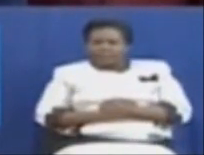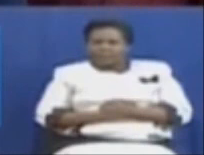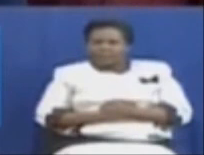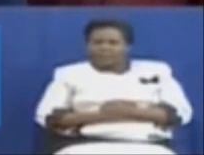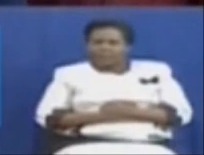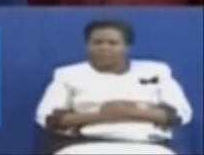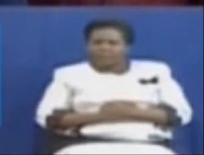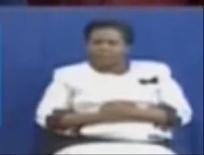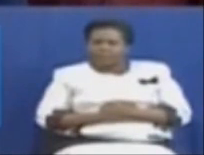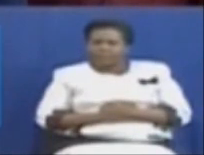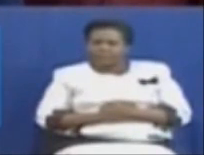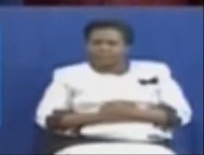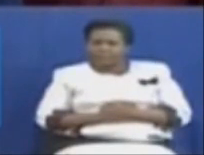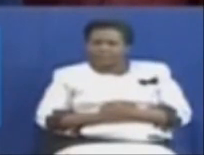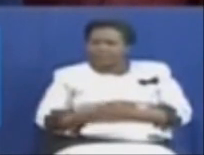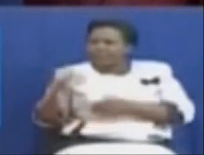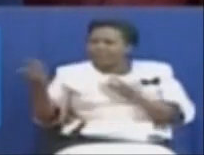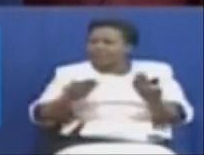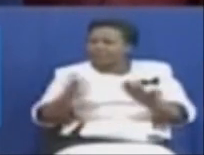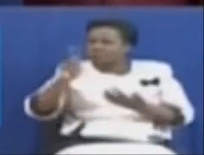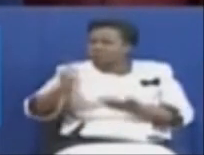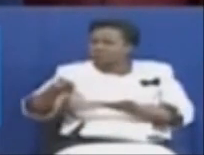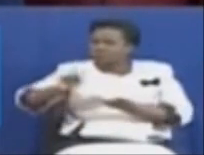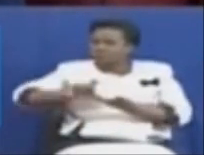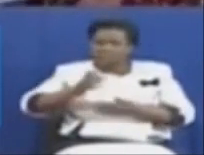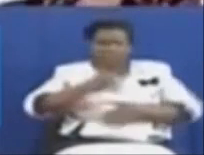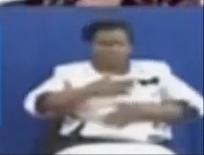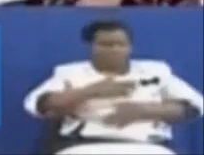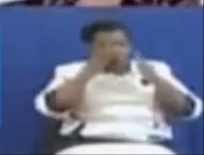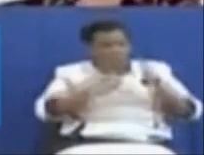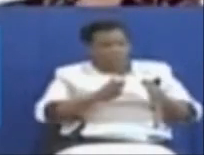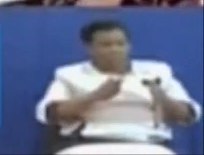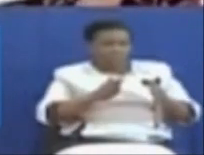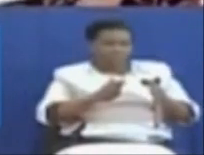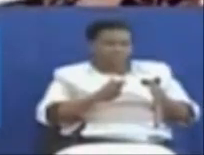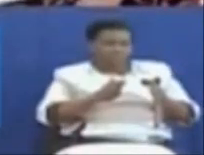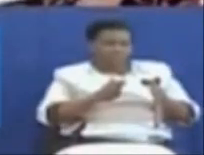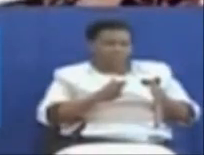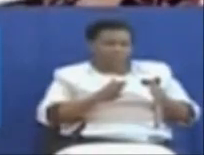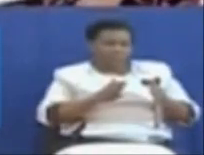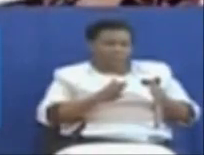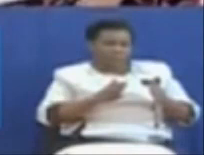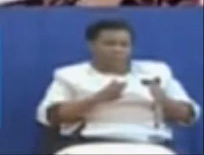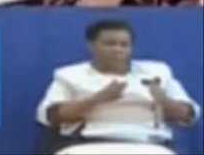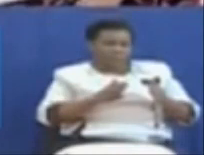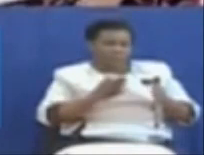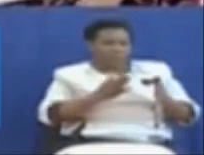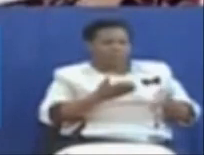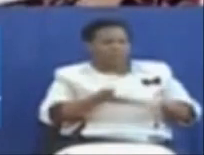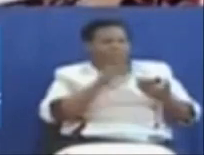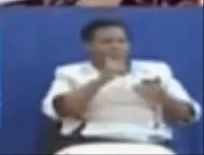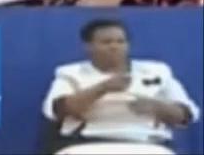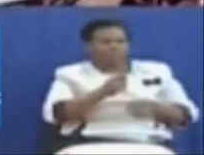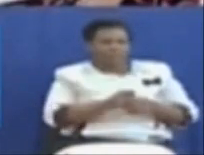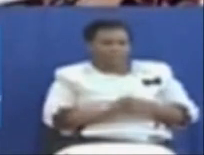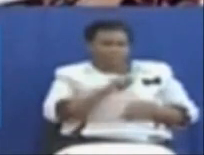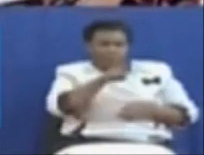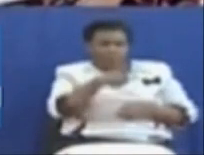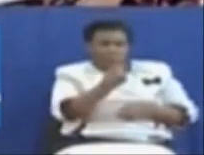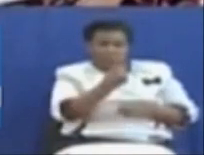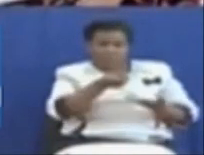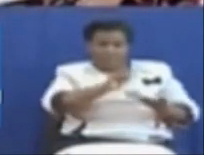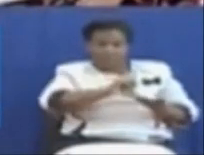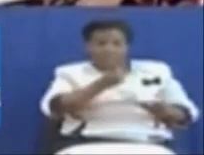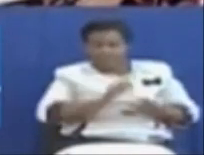uwezo wa kutafuta masoko ya mazao ya wakulima ya ndani na nje kwa kuweka mfumo madhubuti ya ukusanyaji, uchambuzi na uenezaji wa taarifa